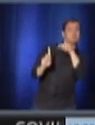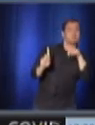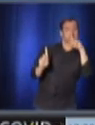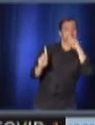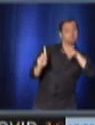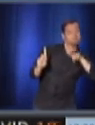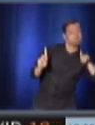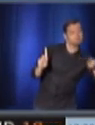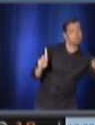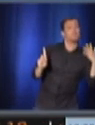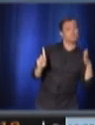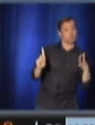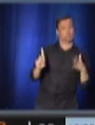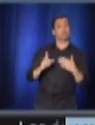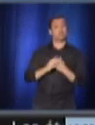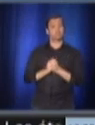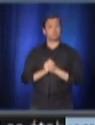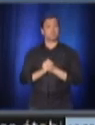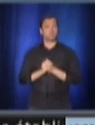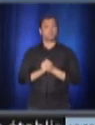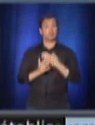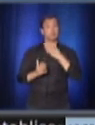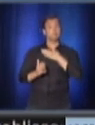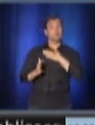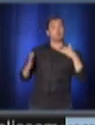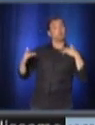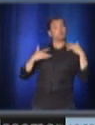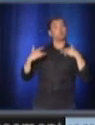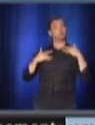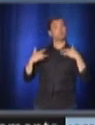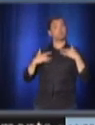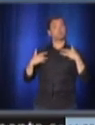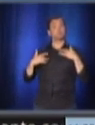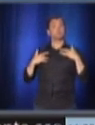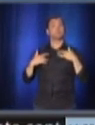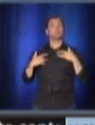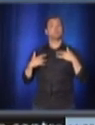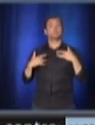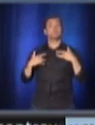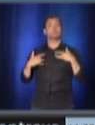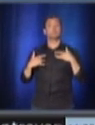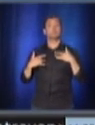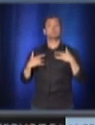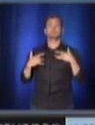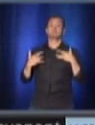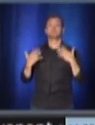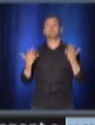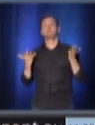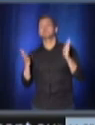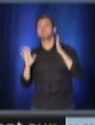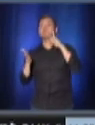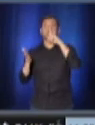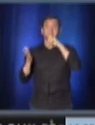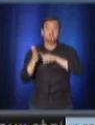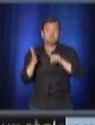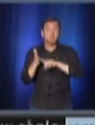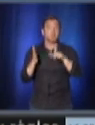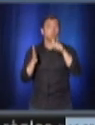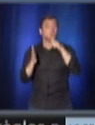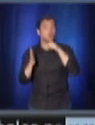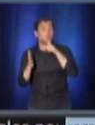du rattrapage si jamais une deuxième vague ou des éclosions multiples. Mais ma préoccupation n'est pas nécessairement là où vous le laissez